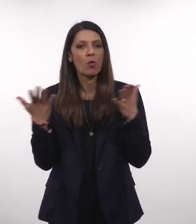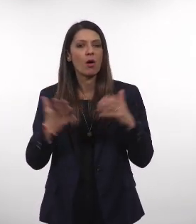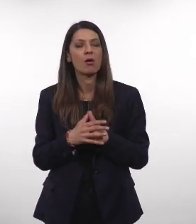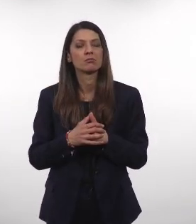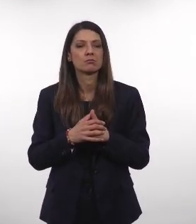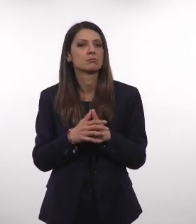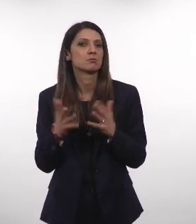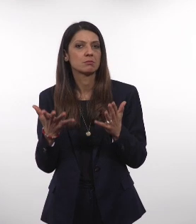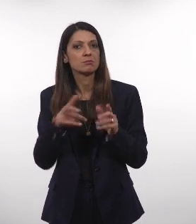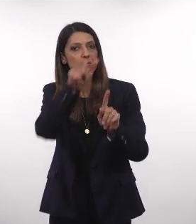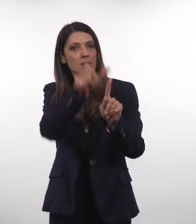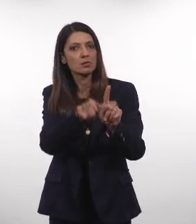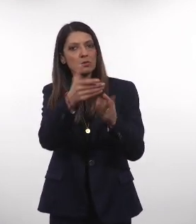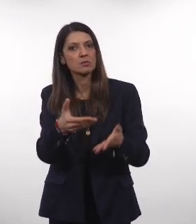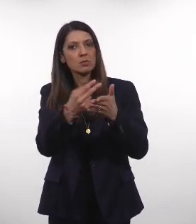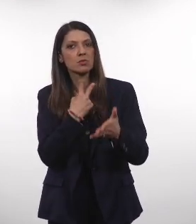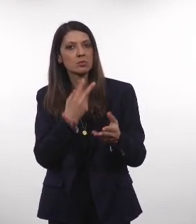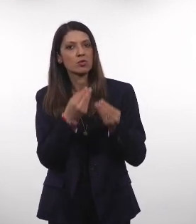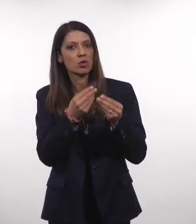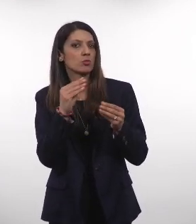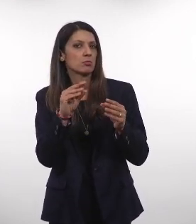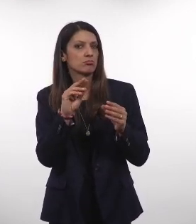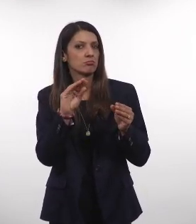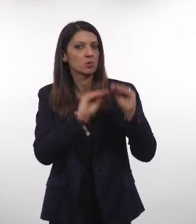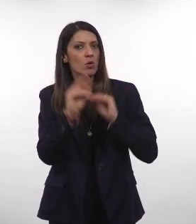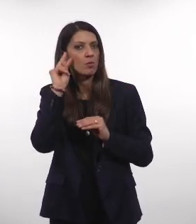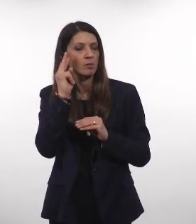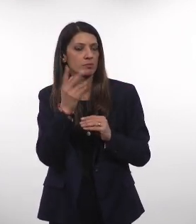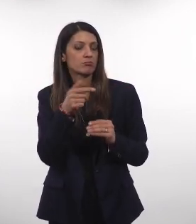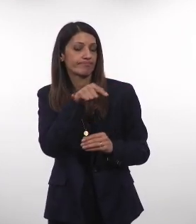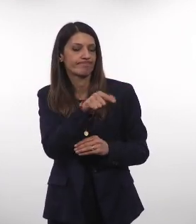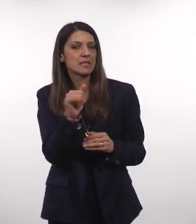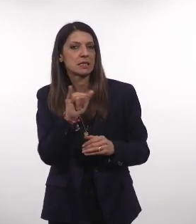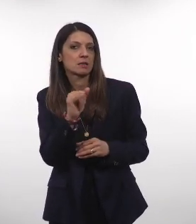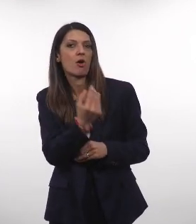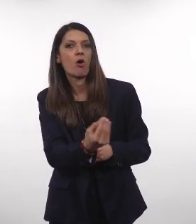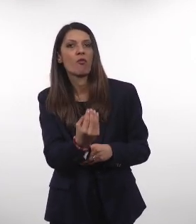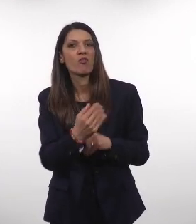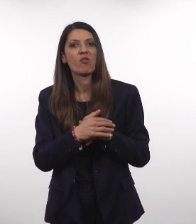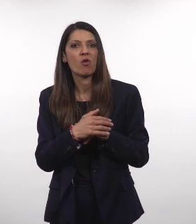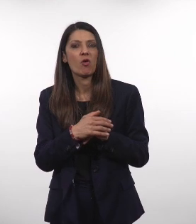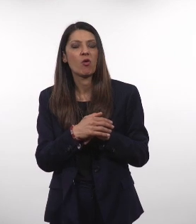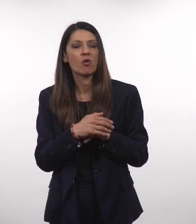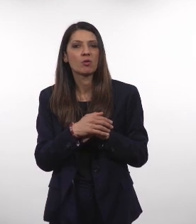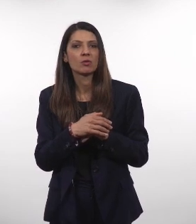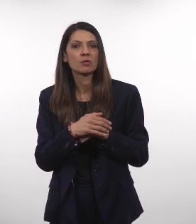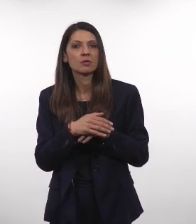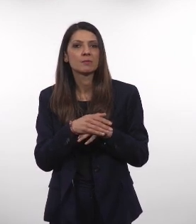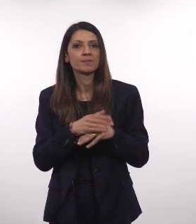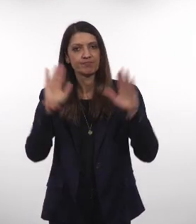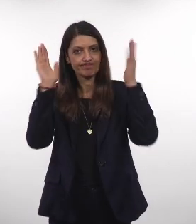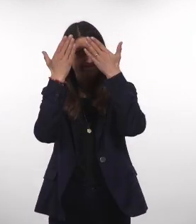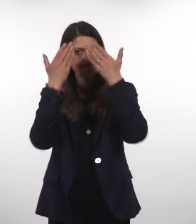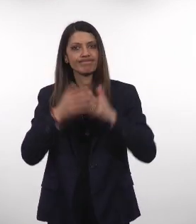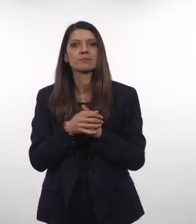une habituation aux soins qui a pu avoir lieu. Donc là, c'était le cas d'un enfant, donc un enfant qui était porteur d'un trouble du spectre de